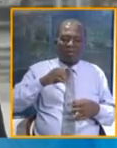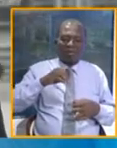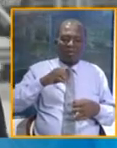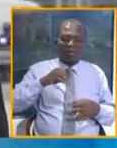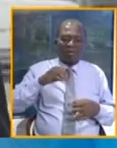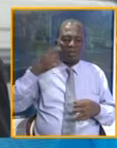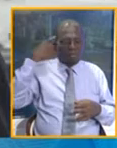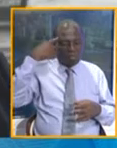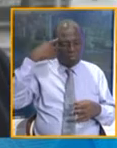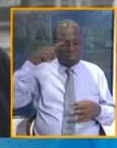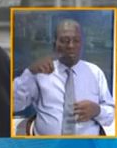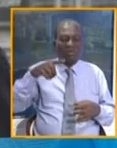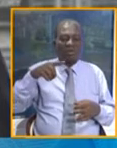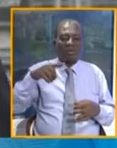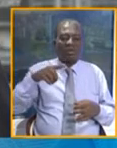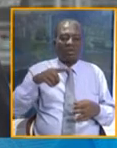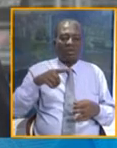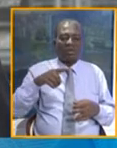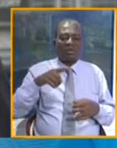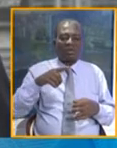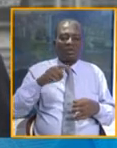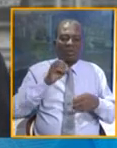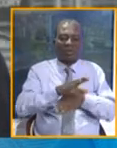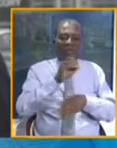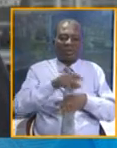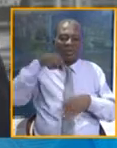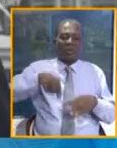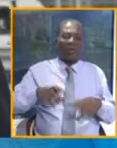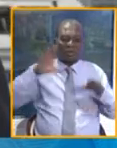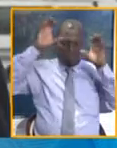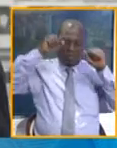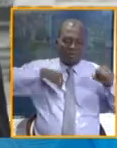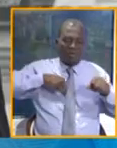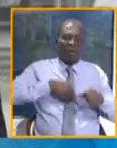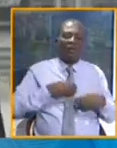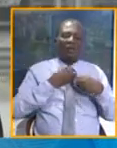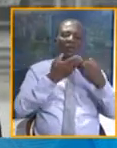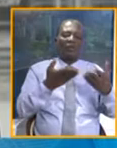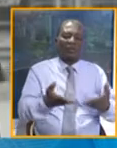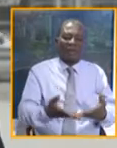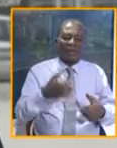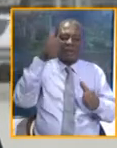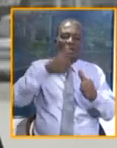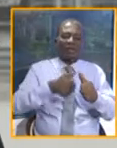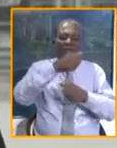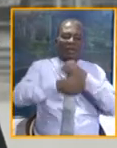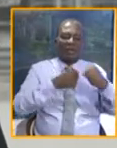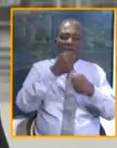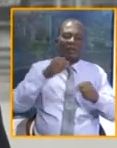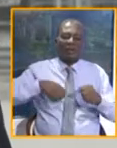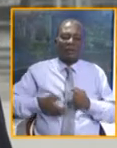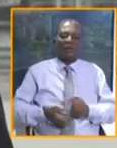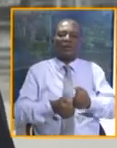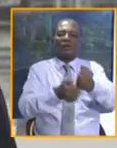en vertu des leçons et des recommandations du chef de l'État, chaque année, nous accompagnons